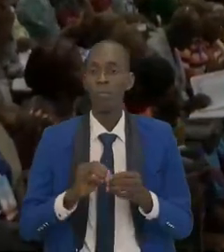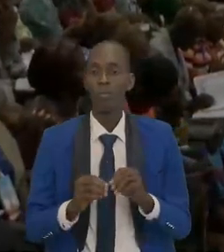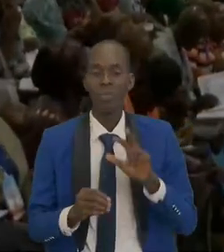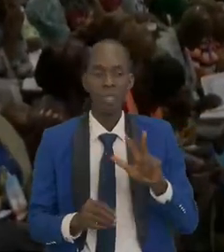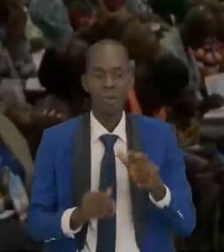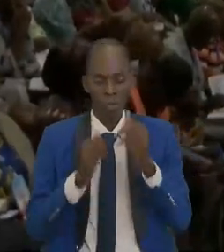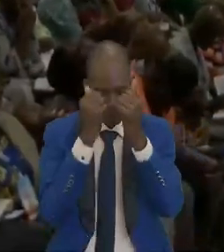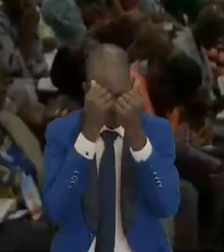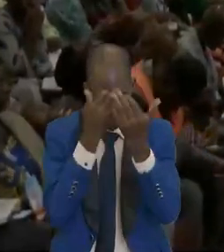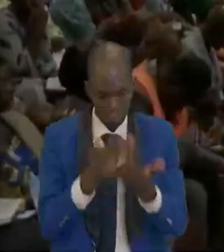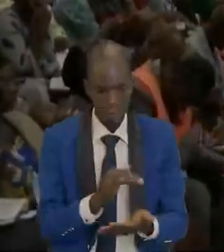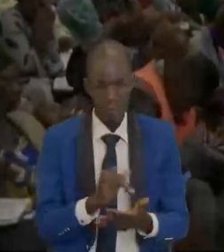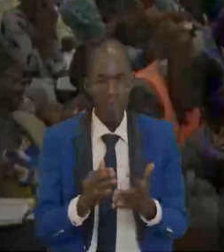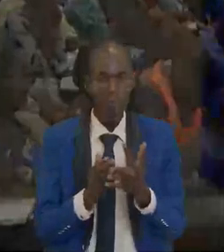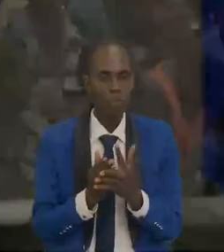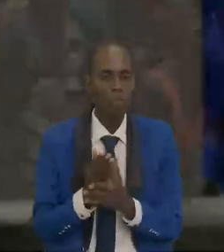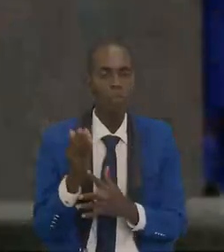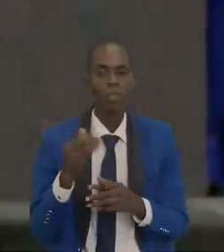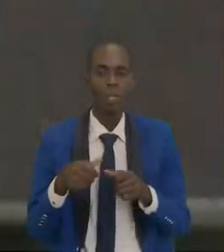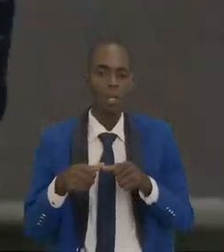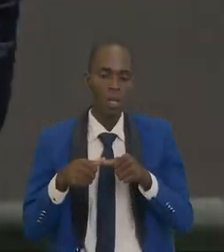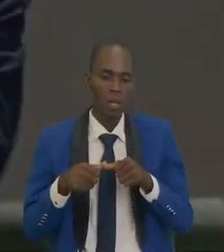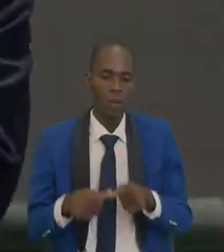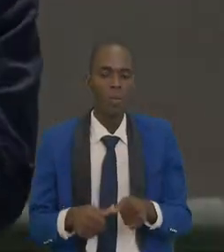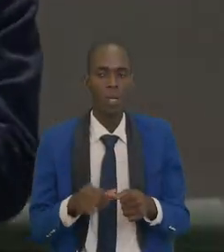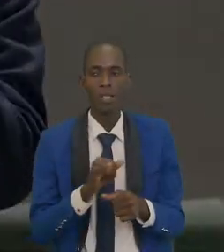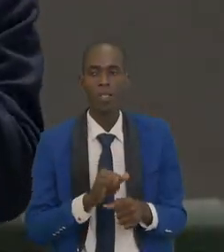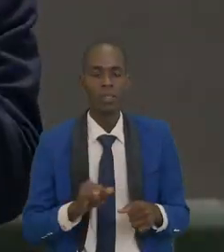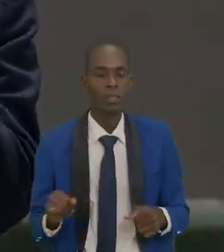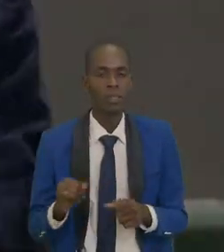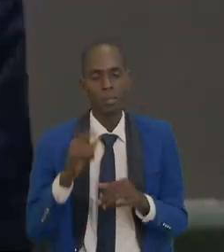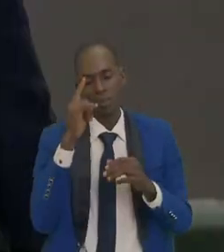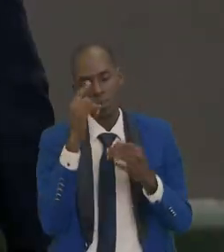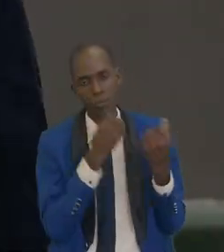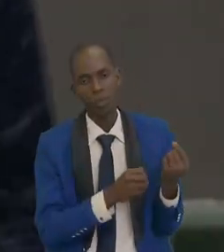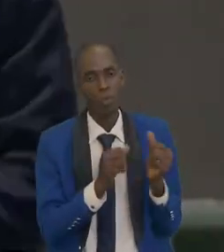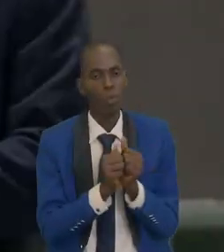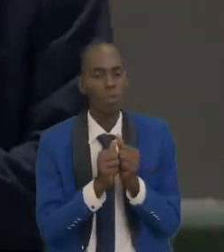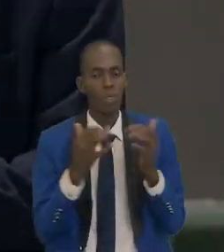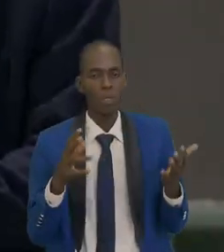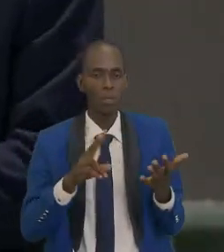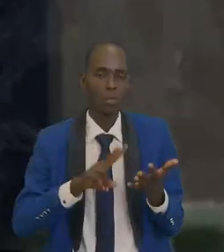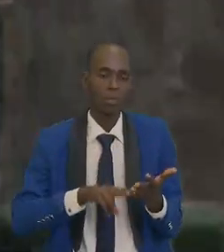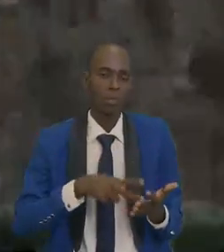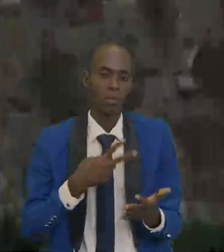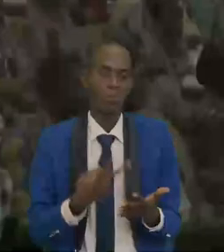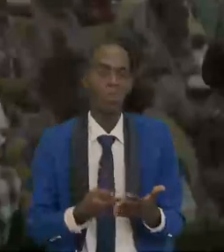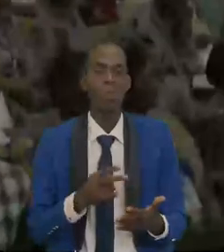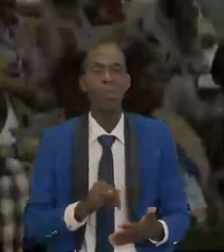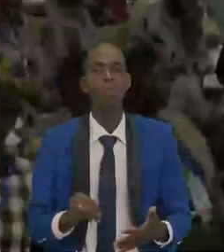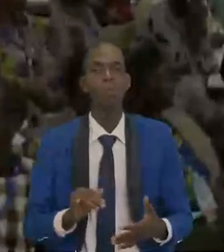Troisièmement, obéir par la foi permanente sans broncher.